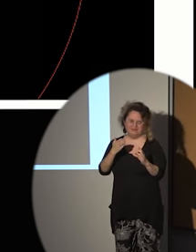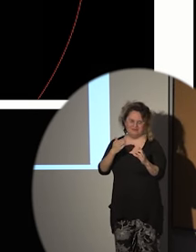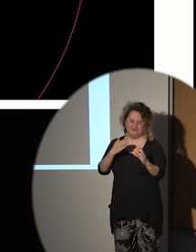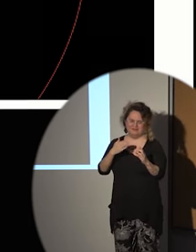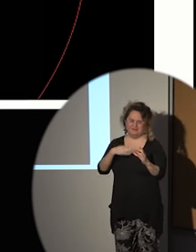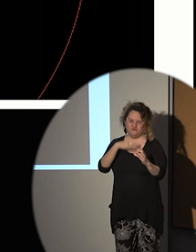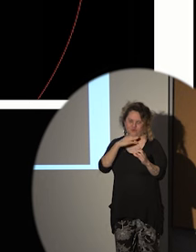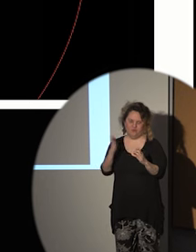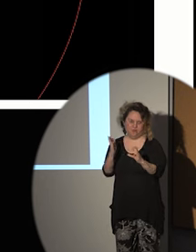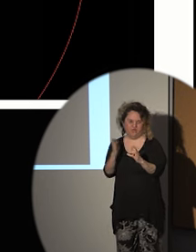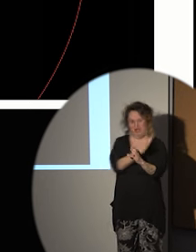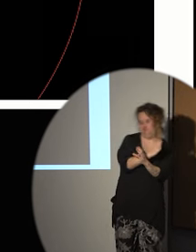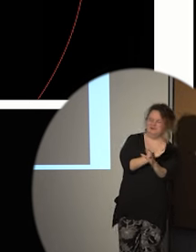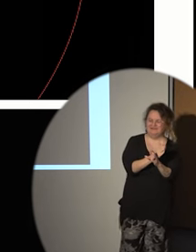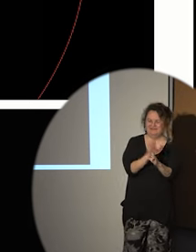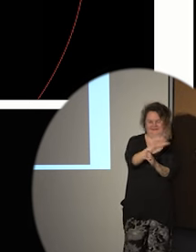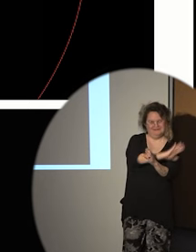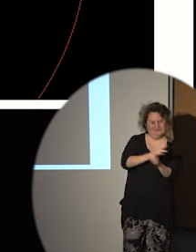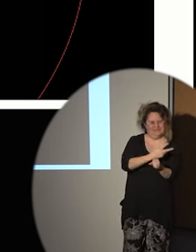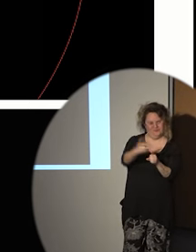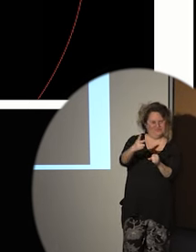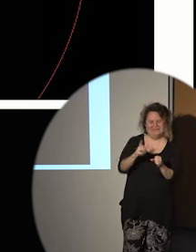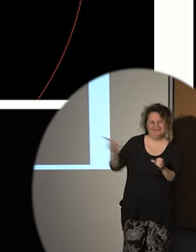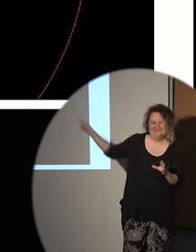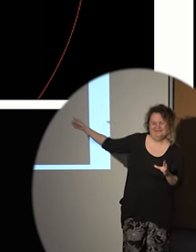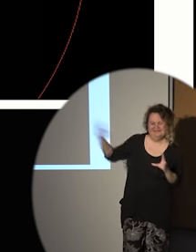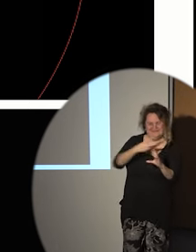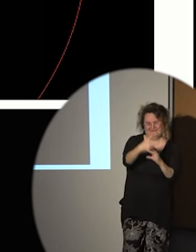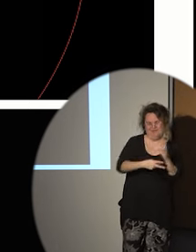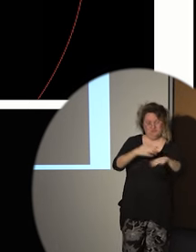en danger, on va dire. Effectivement, Vénus, je ne vous conseille pas d'y aller.